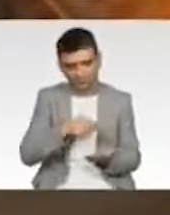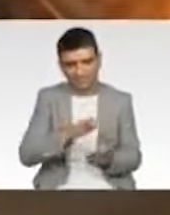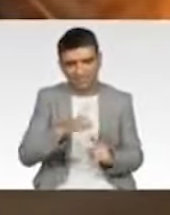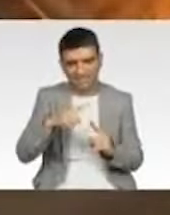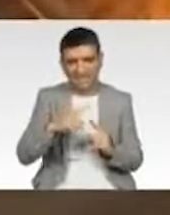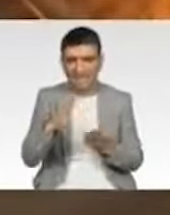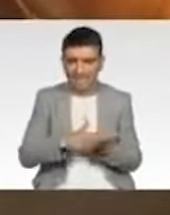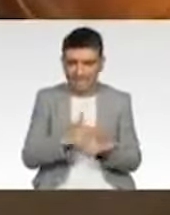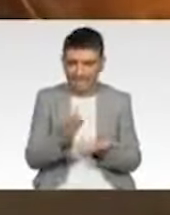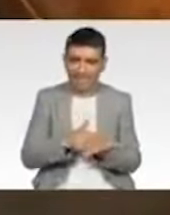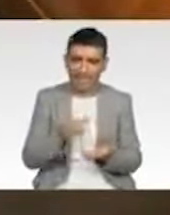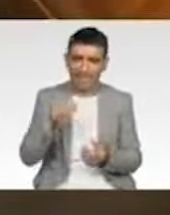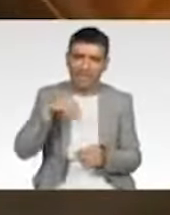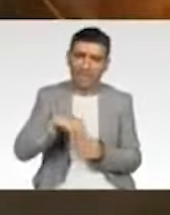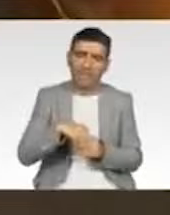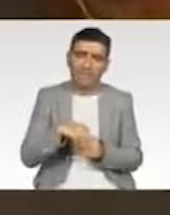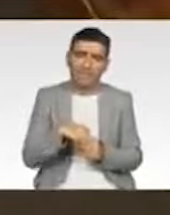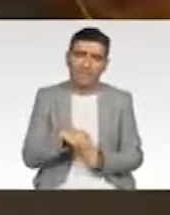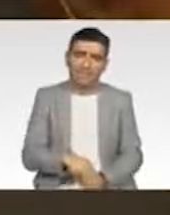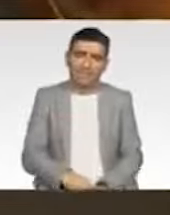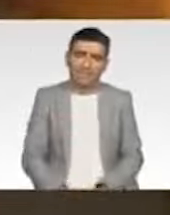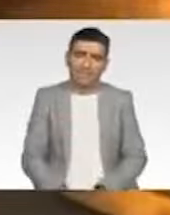Tereyağını ilave ediyoruz.